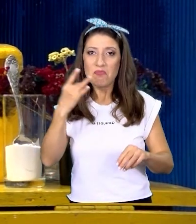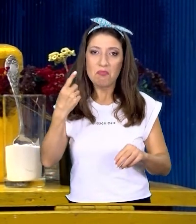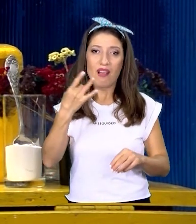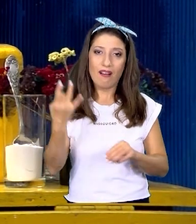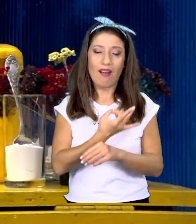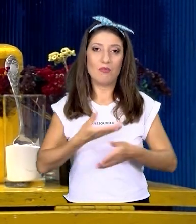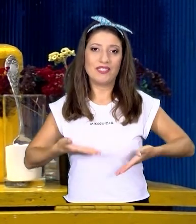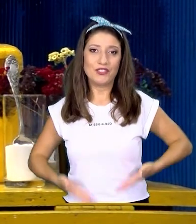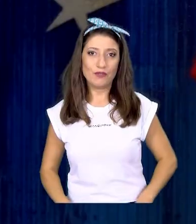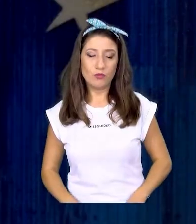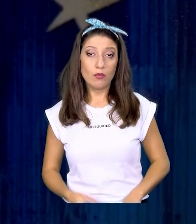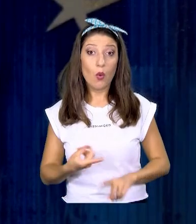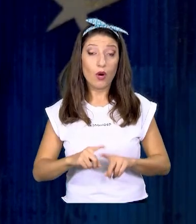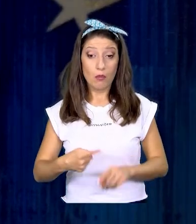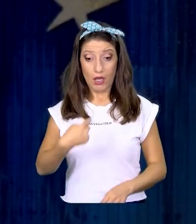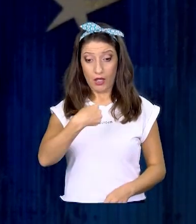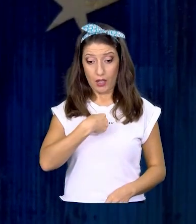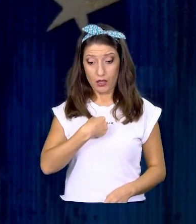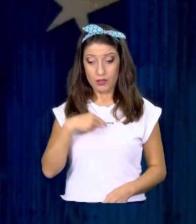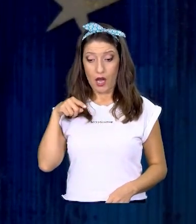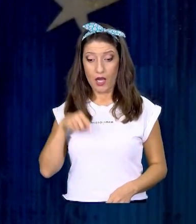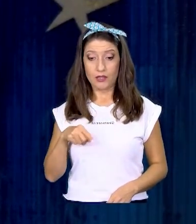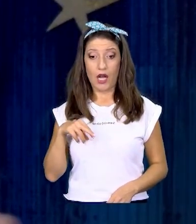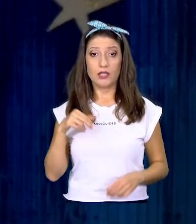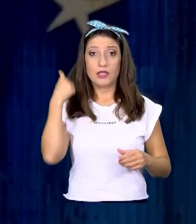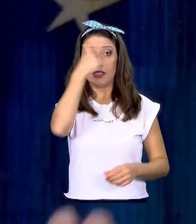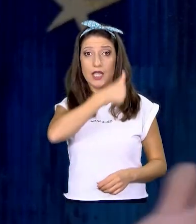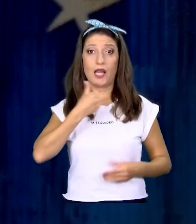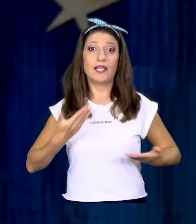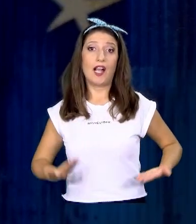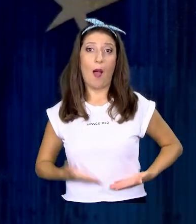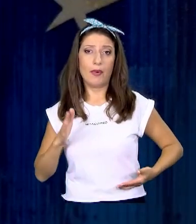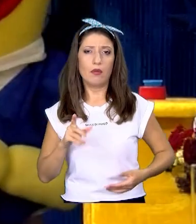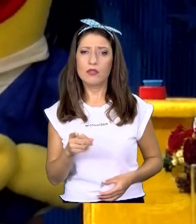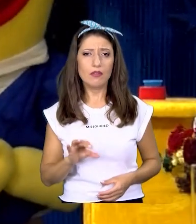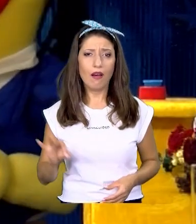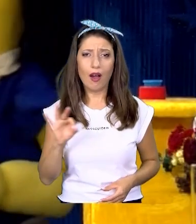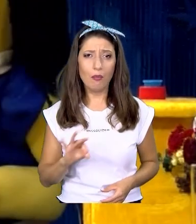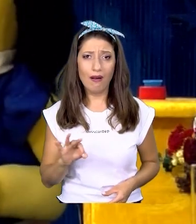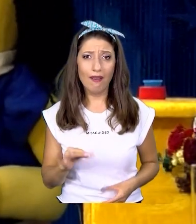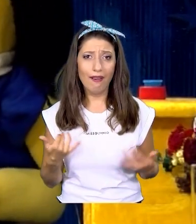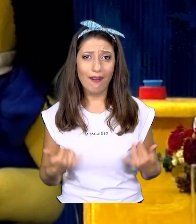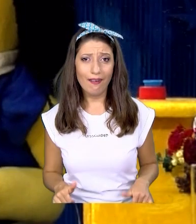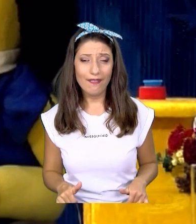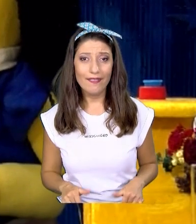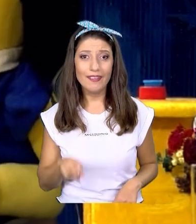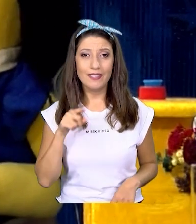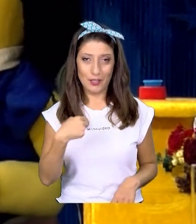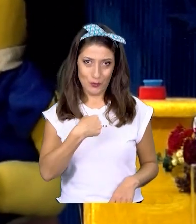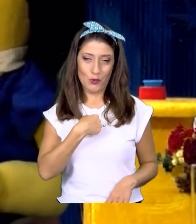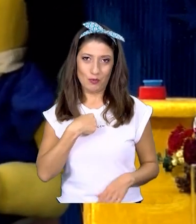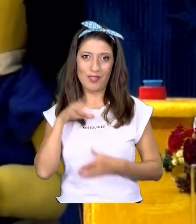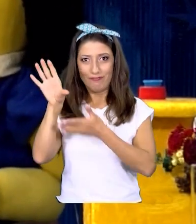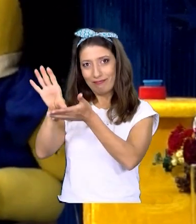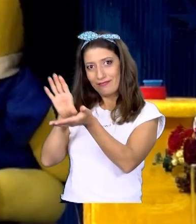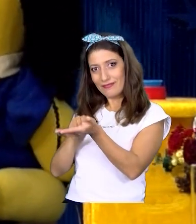են ծնվում, մոխ։ Ուրեմն ես հազար տարին կապրեմ, բա։ Ինչի համար։ Ուզում